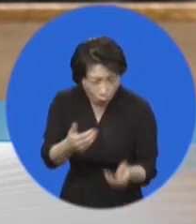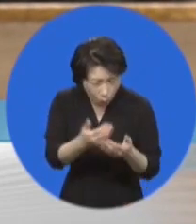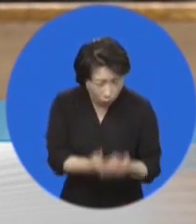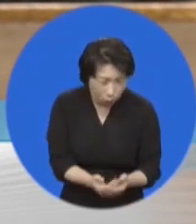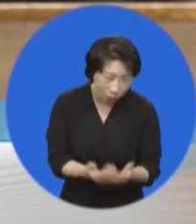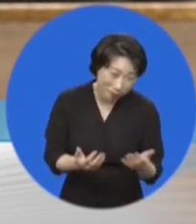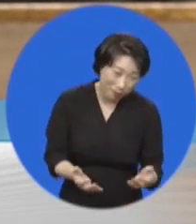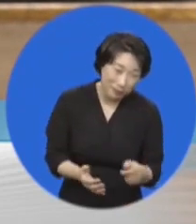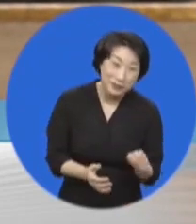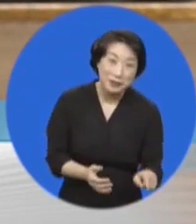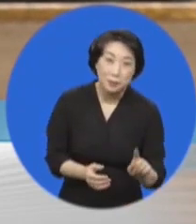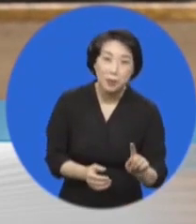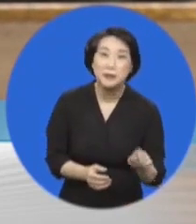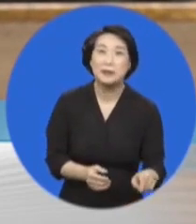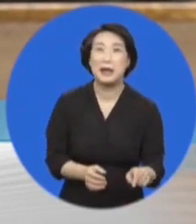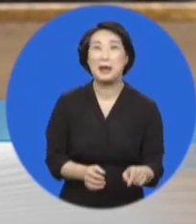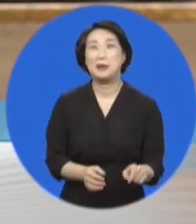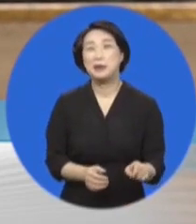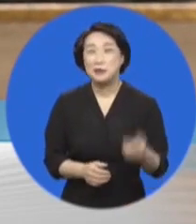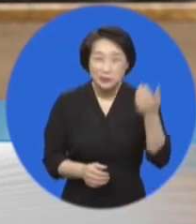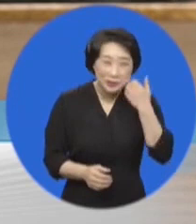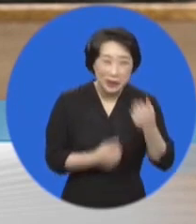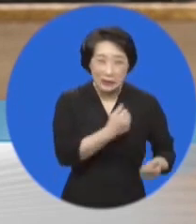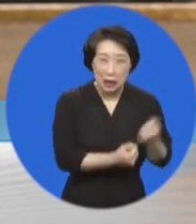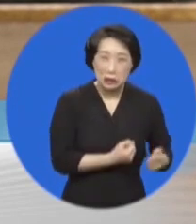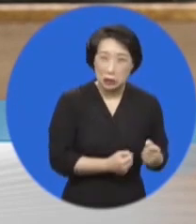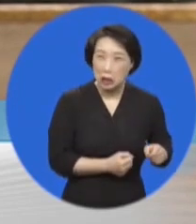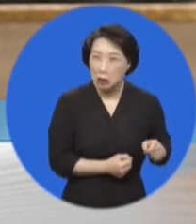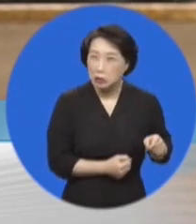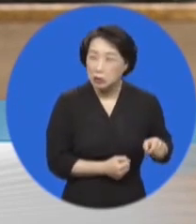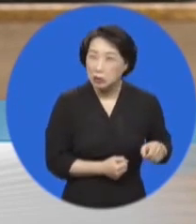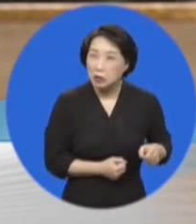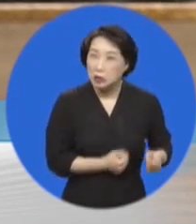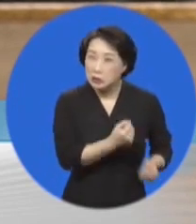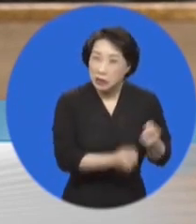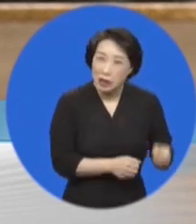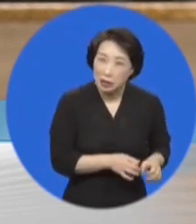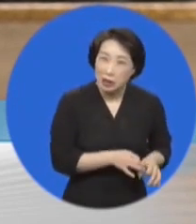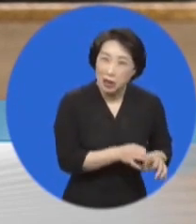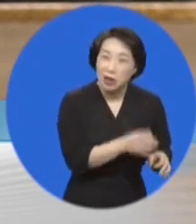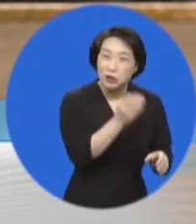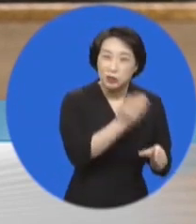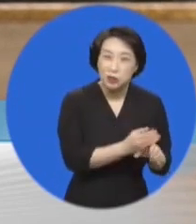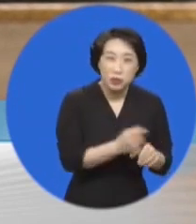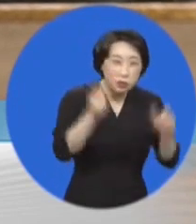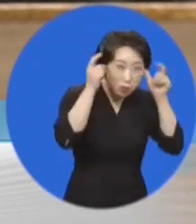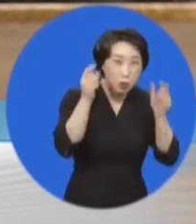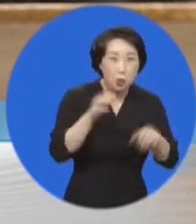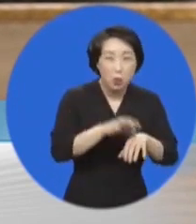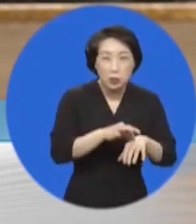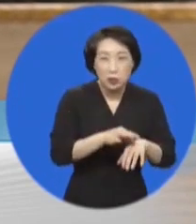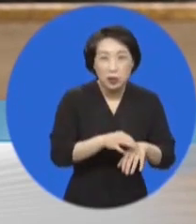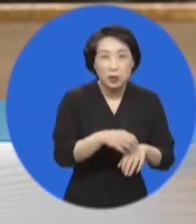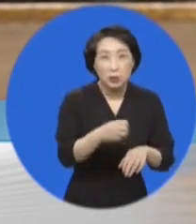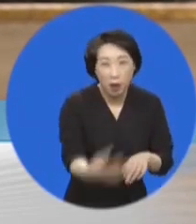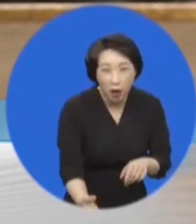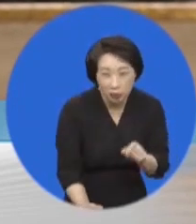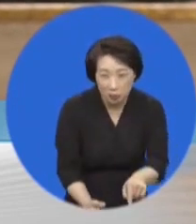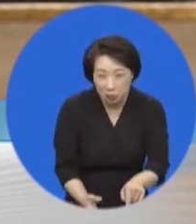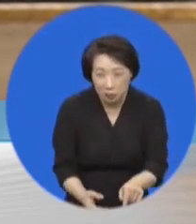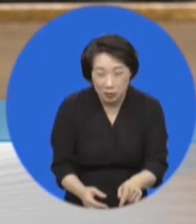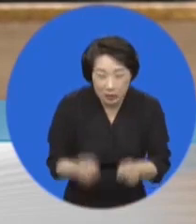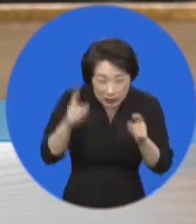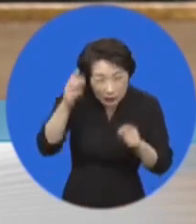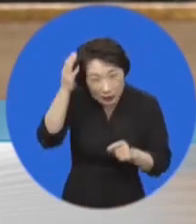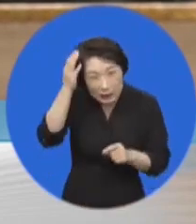것이더니 이게 뭐냐? 누가 자전거 타고 지나가다가 소고기청을 놓친 것인데 요걸 못 끌어갑니다. 요걸